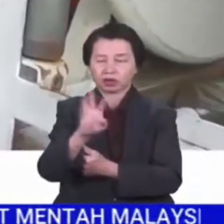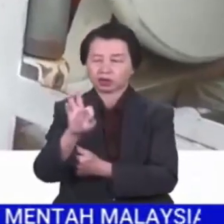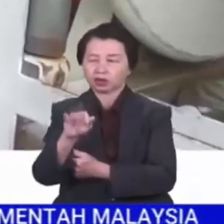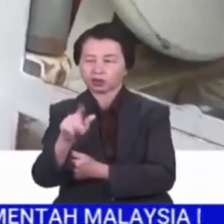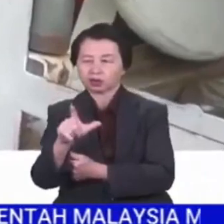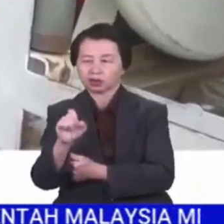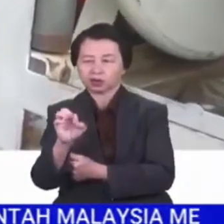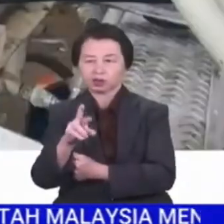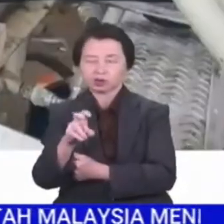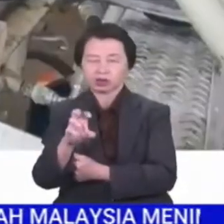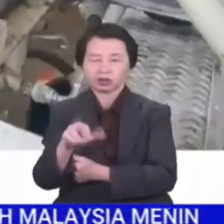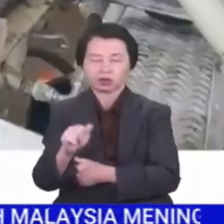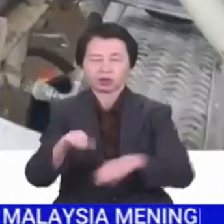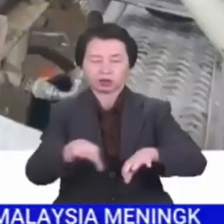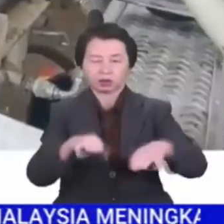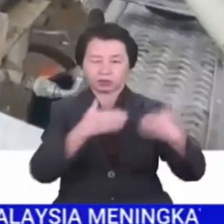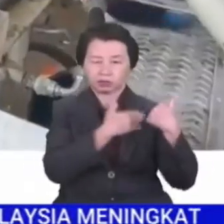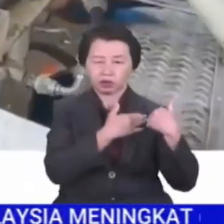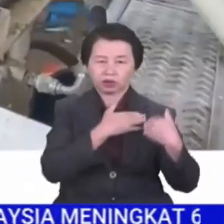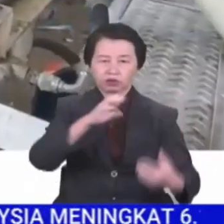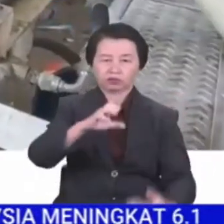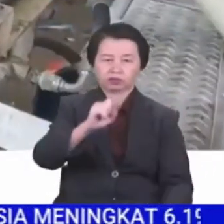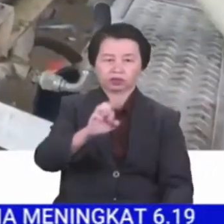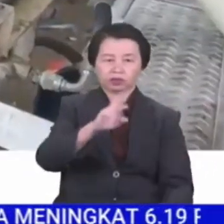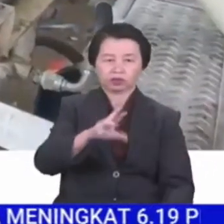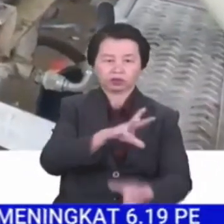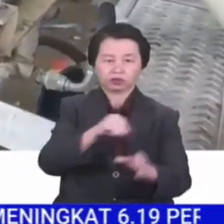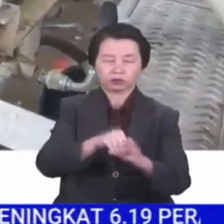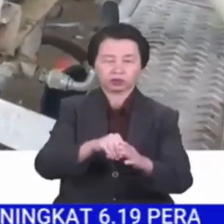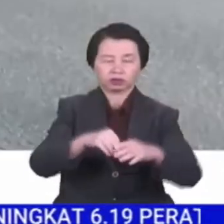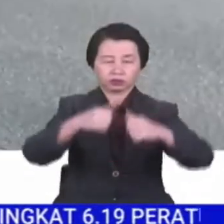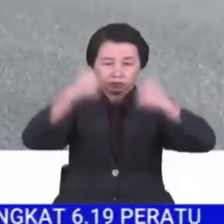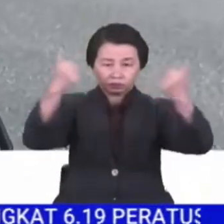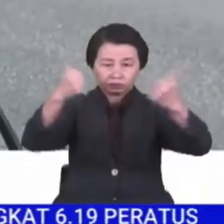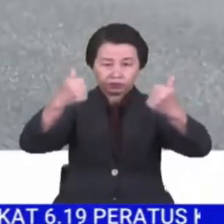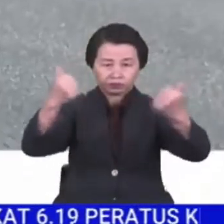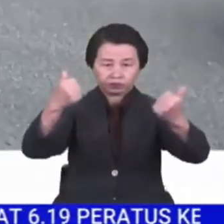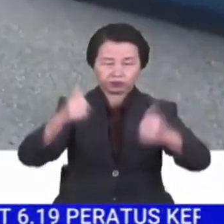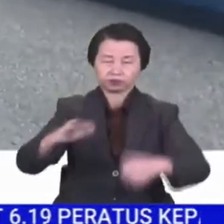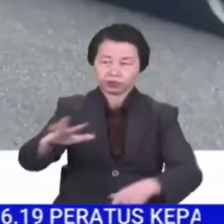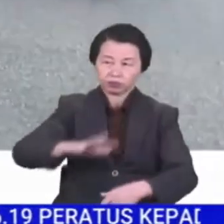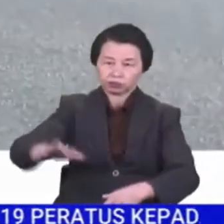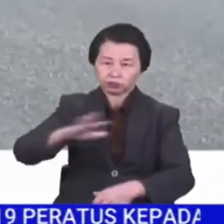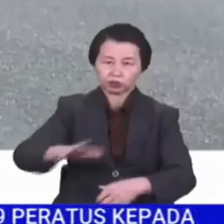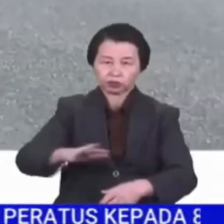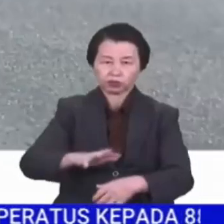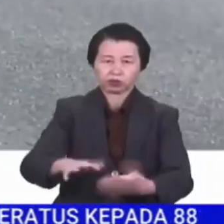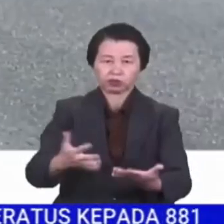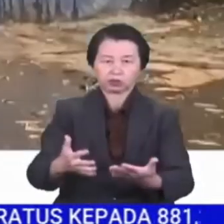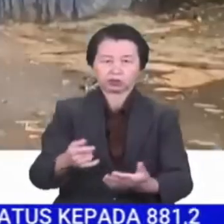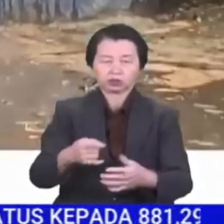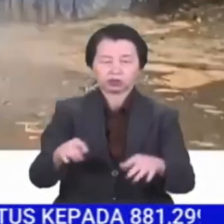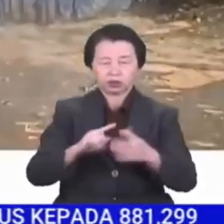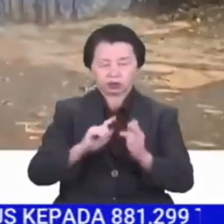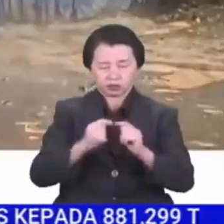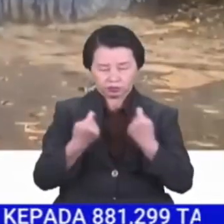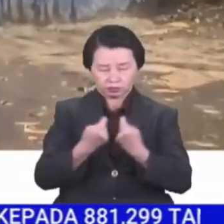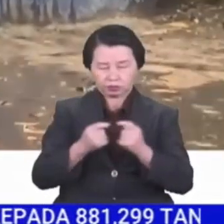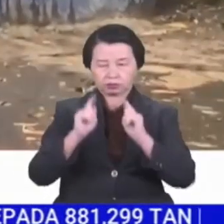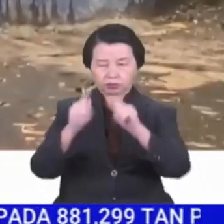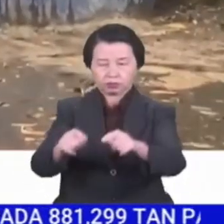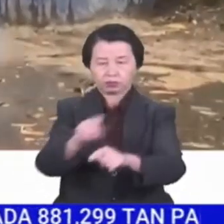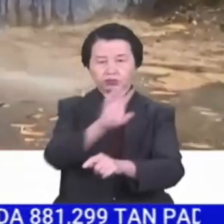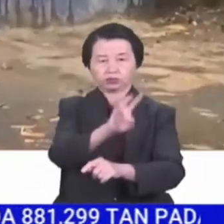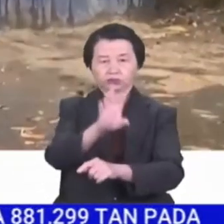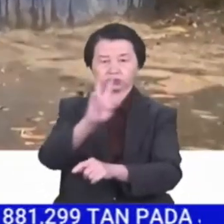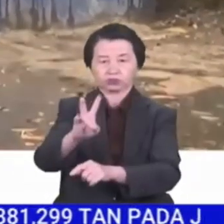yang menjalankan tanggungjawab sosial korporat mereka semasa musim perayaan. Secara purata, aset dan kaki tangan digerakkan ke